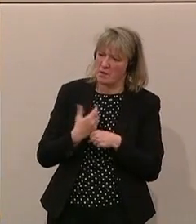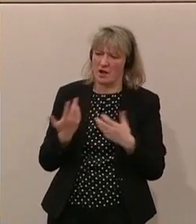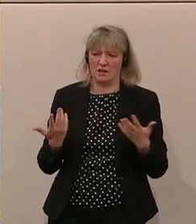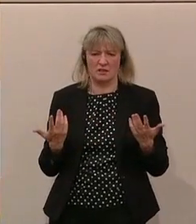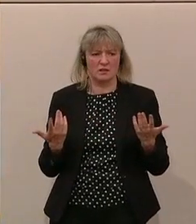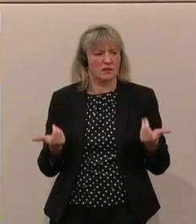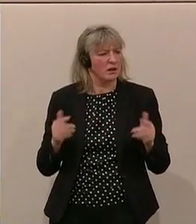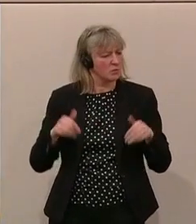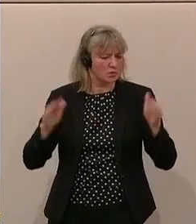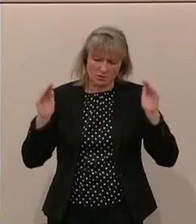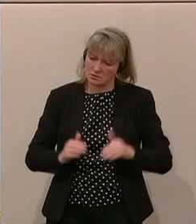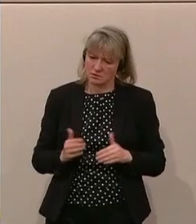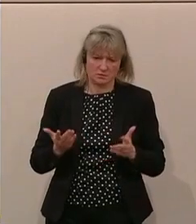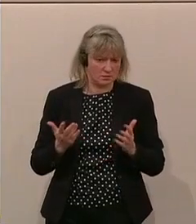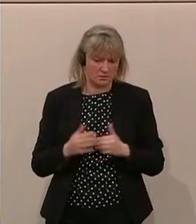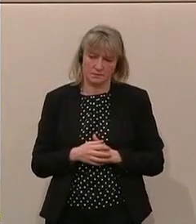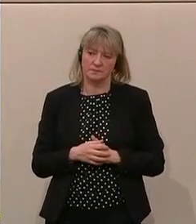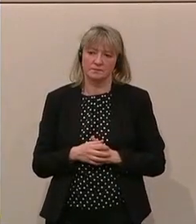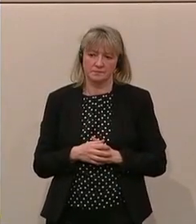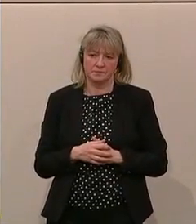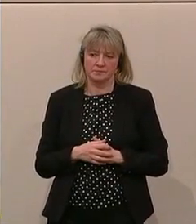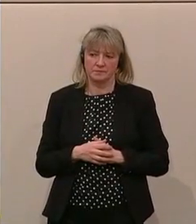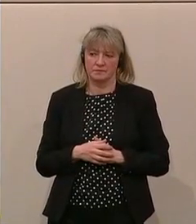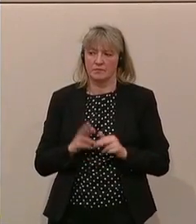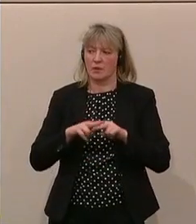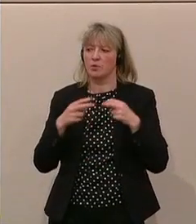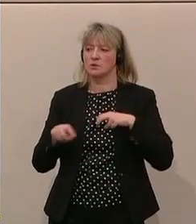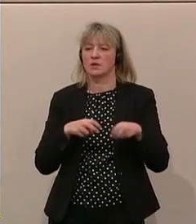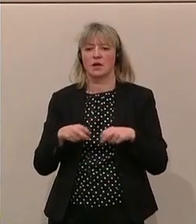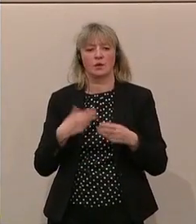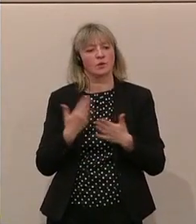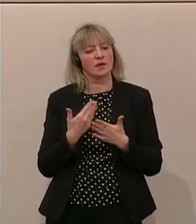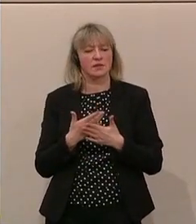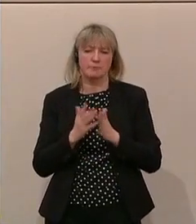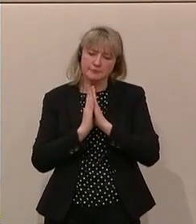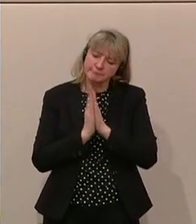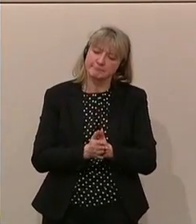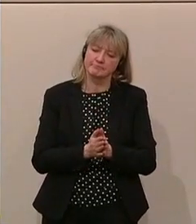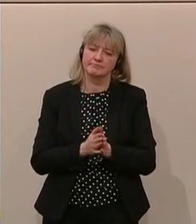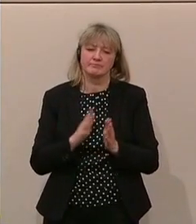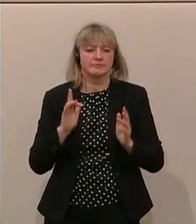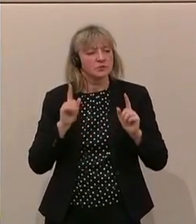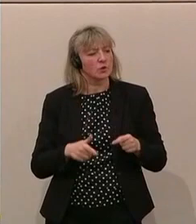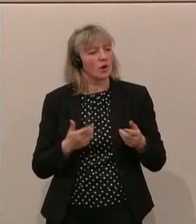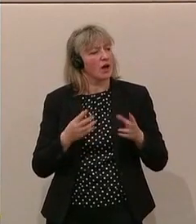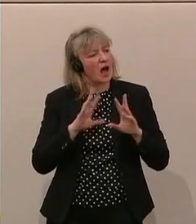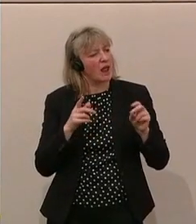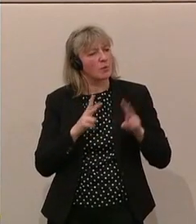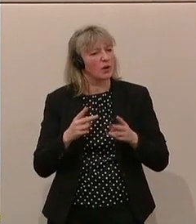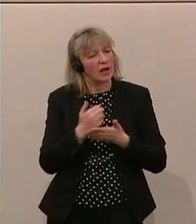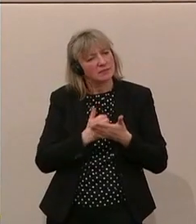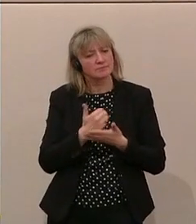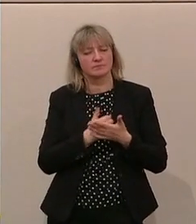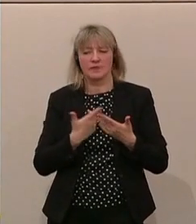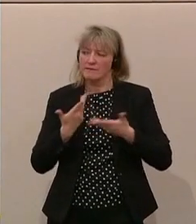muss reduziert werden. Die Bundesregierung wird daher ersucht, alle Mittel auszuschöpfen, um in